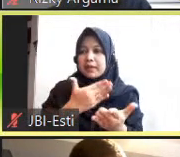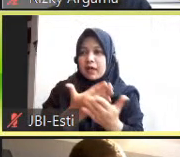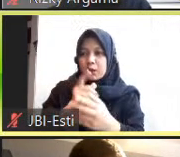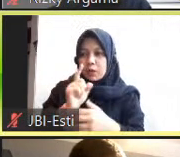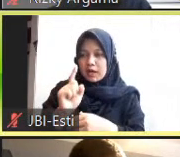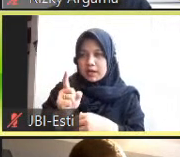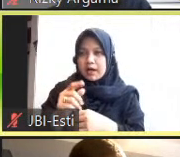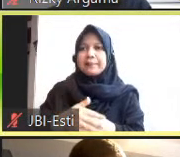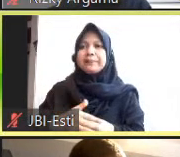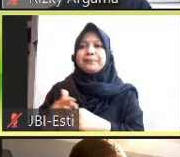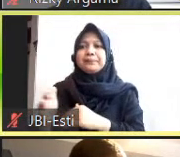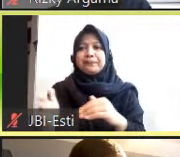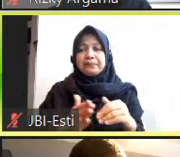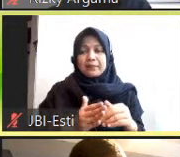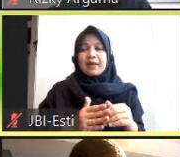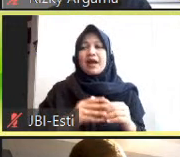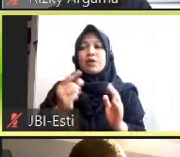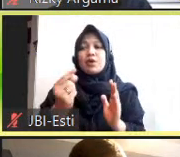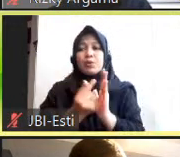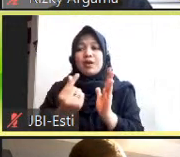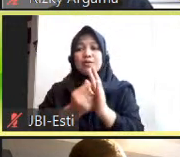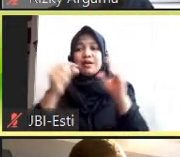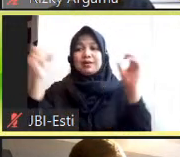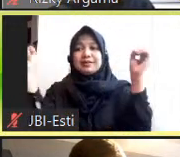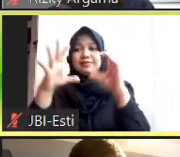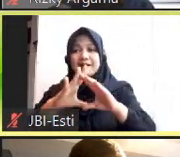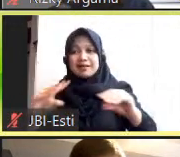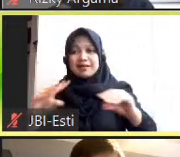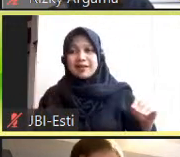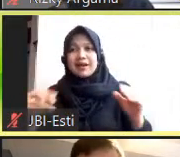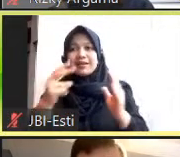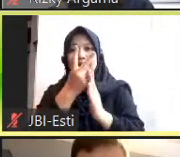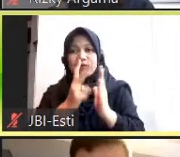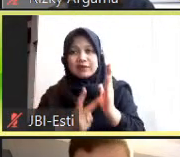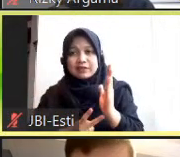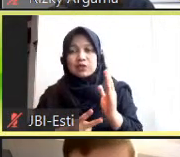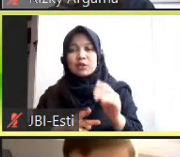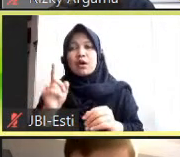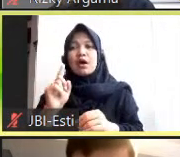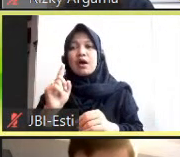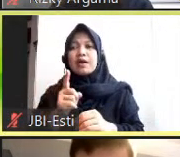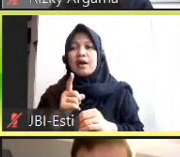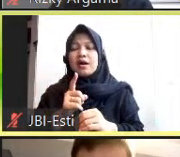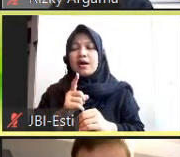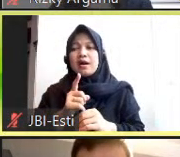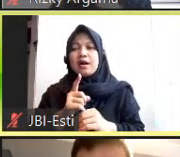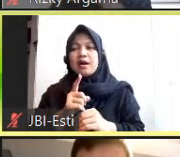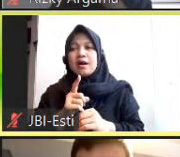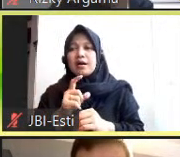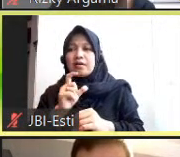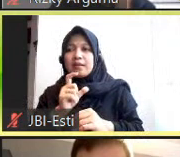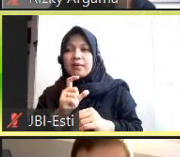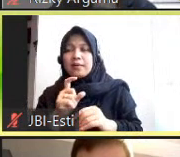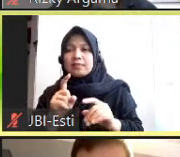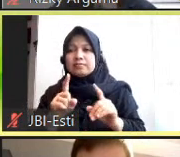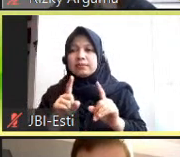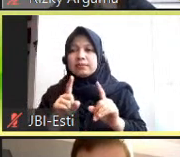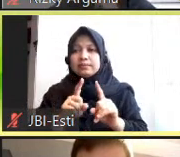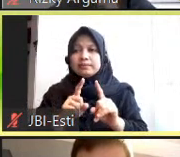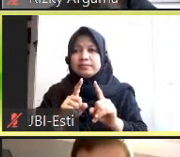revisi Undang-Undang Cipta Kerja, tadi juga ada pendekatan keamanan dan intelijen yang ada surat